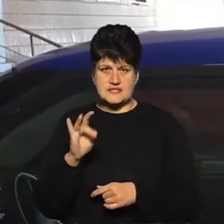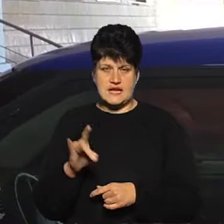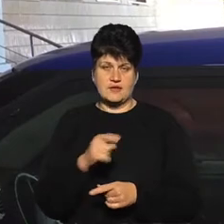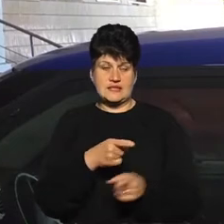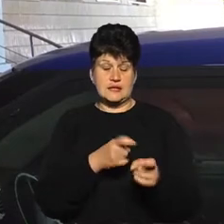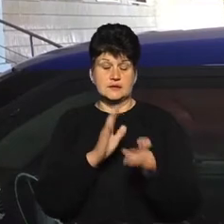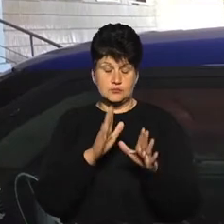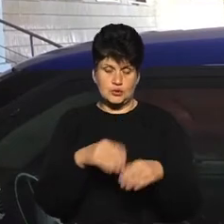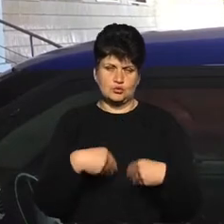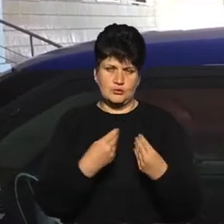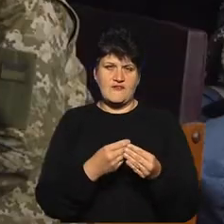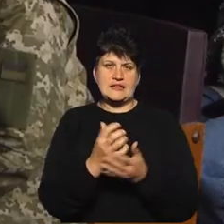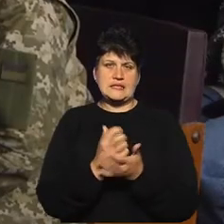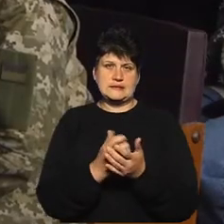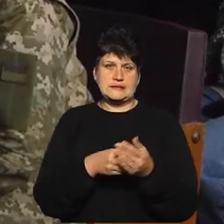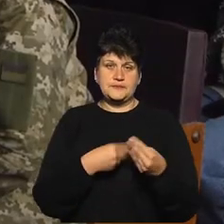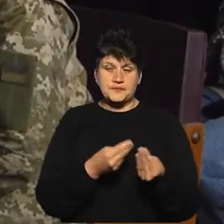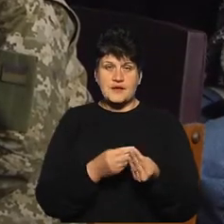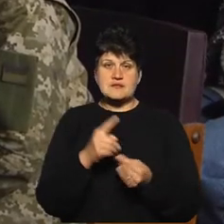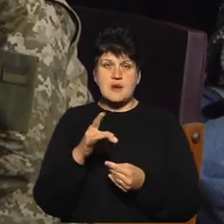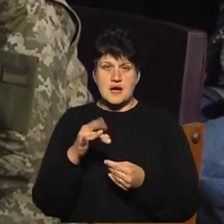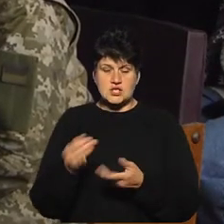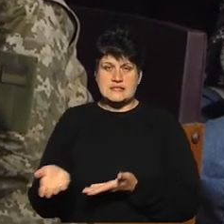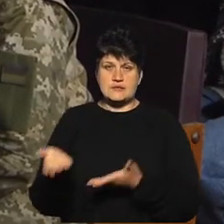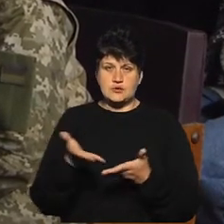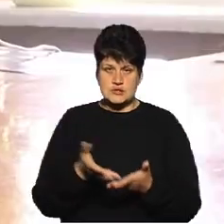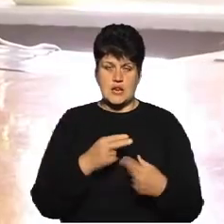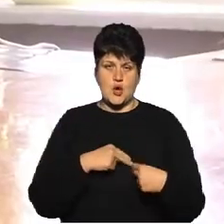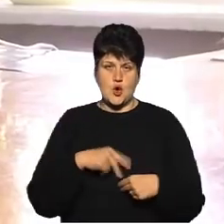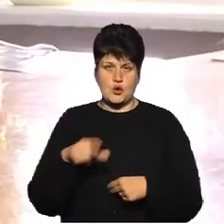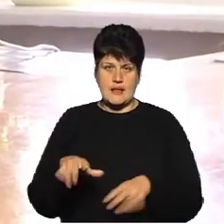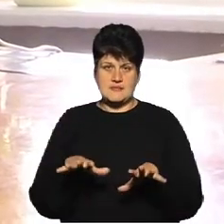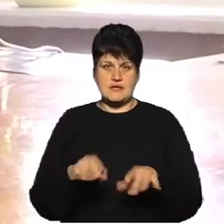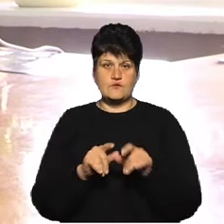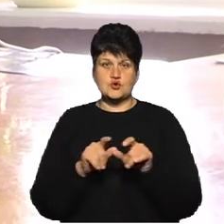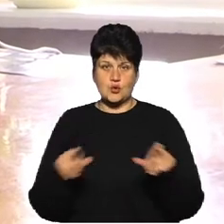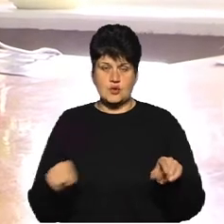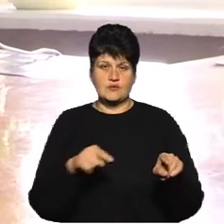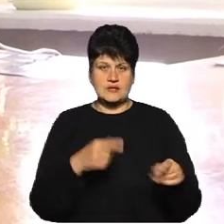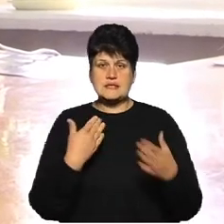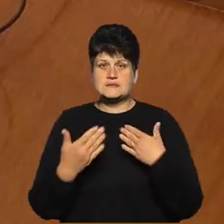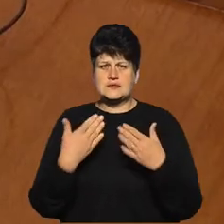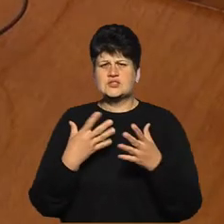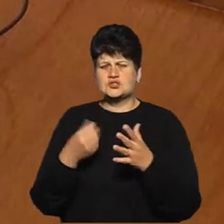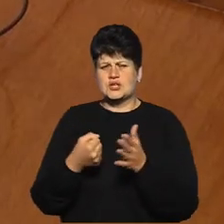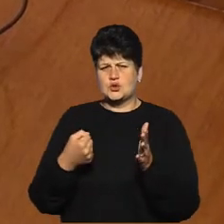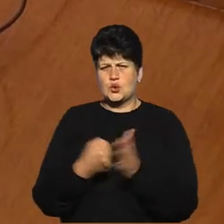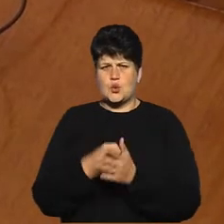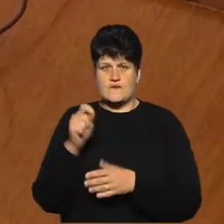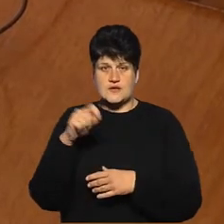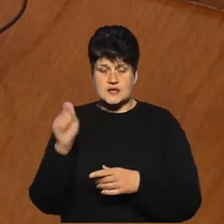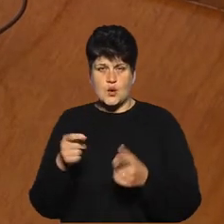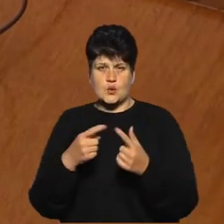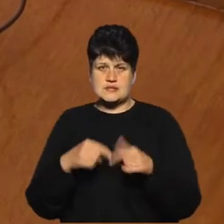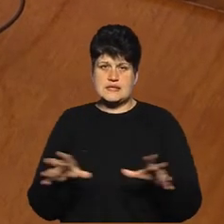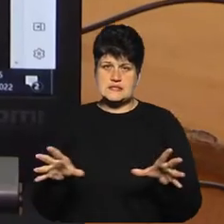Прихистили жінку з донькою у Збаражі. Сюди її запросили колеги з місцевої школи. Вони спілкувалися ще до війни. Організовували